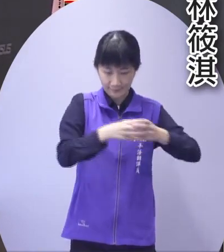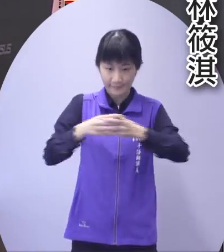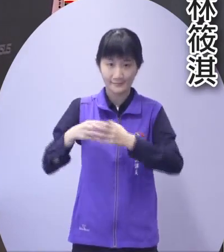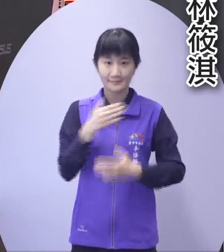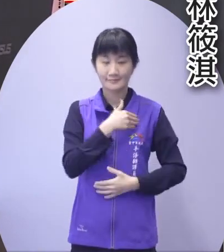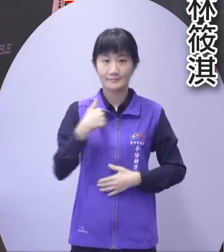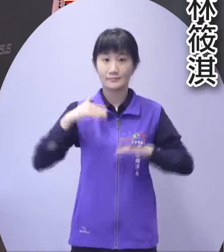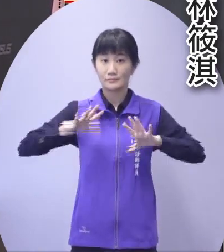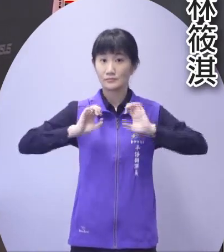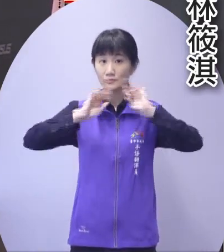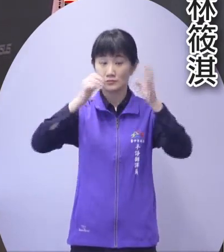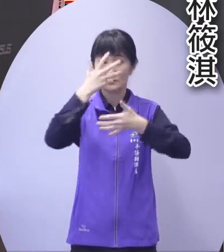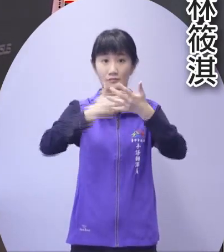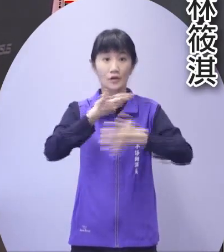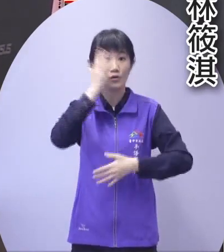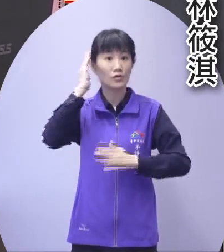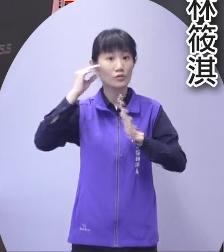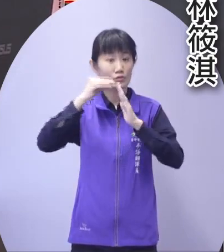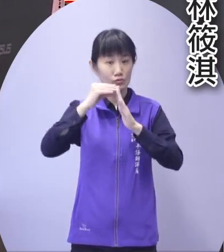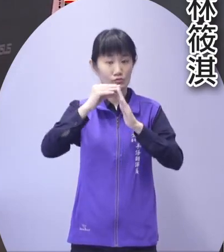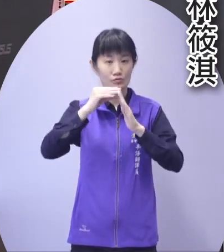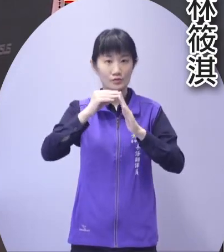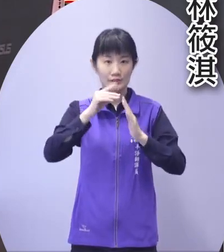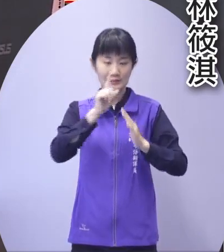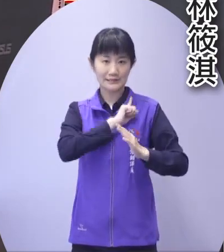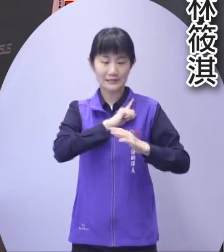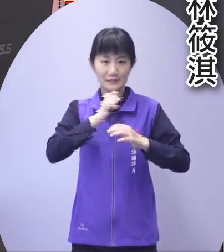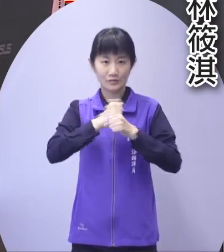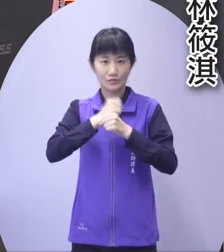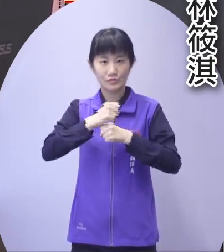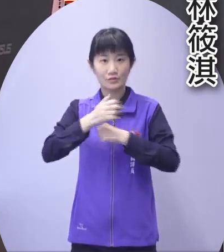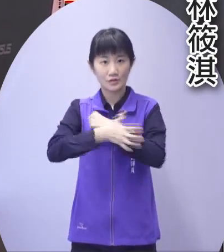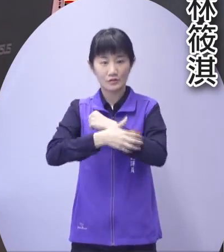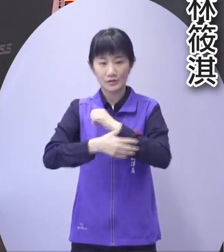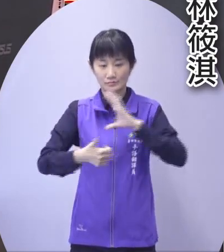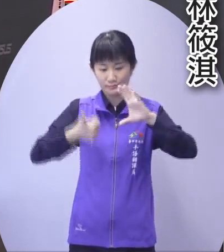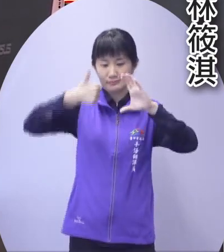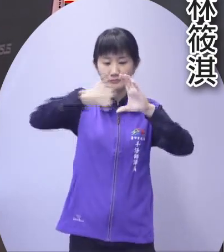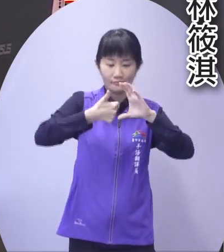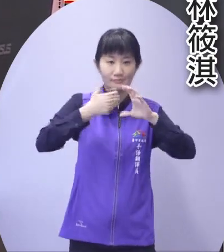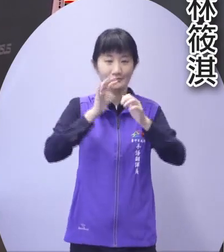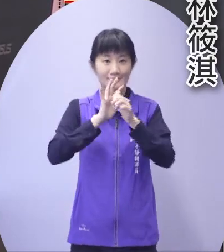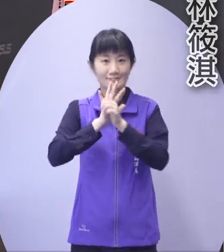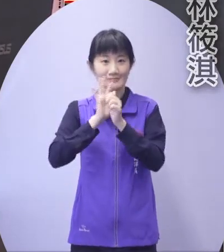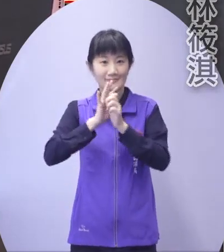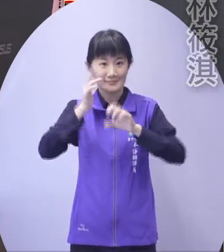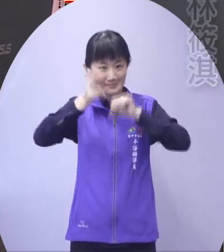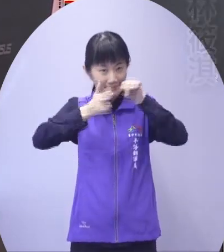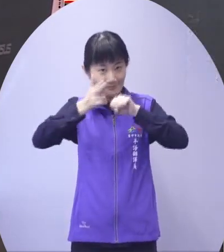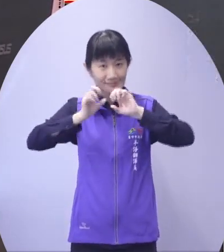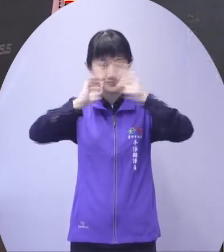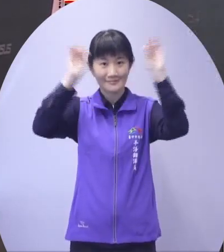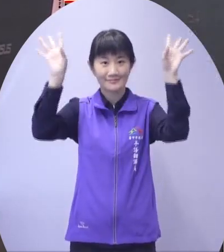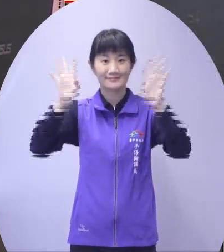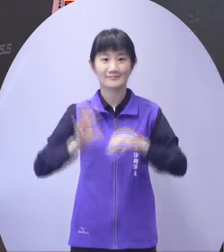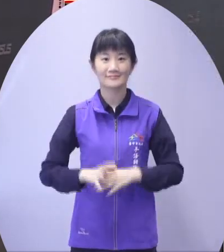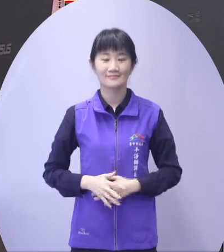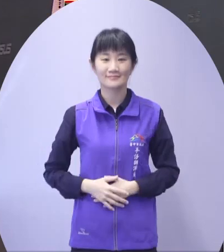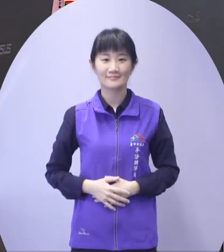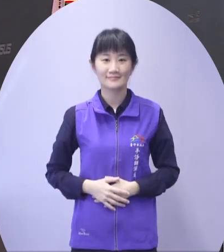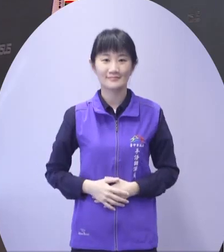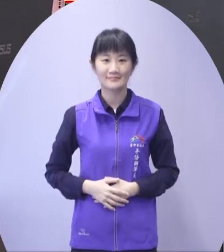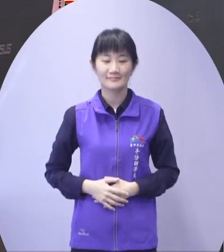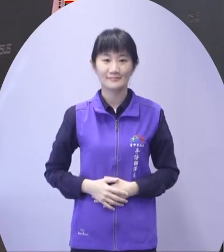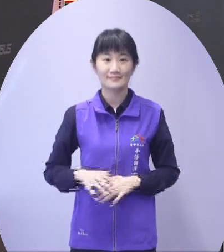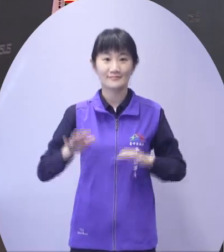影片呢，是由我们观旅局的同仁哦来担纲主角来拍摄的哈、哦。那也非常谢谢卢修院士长能够拨空来替我们拍摄这支